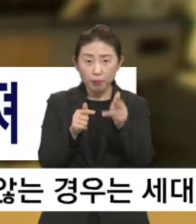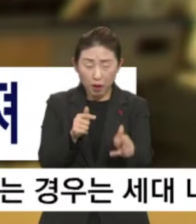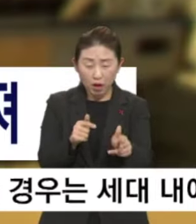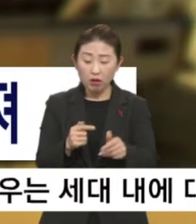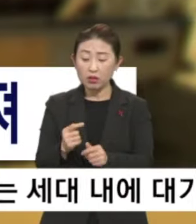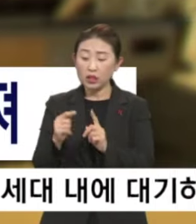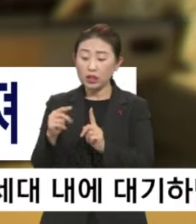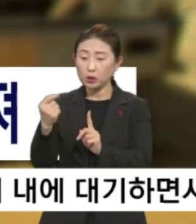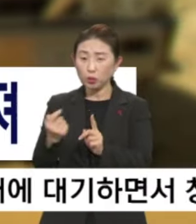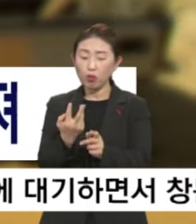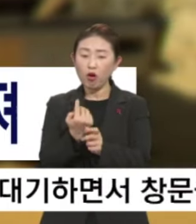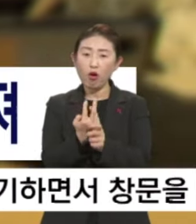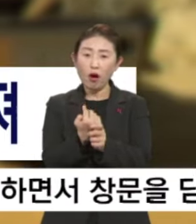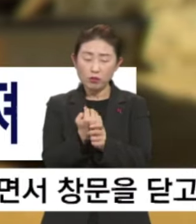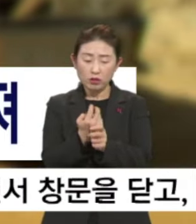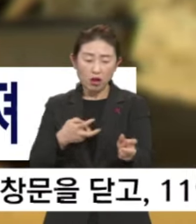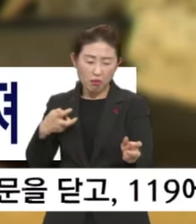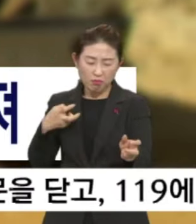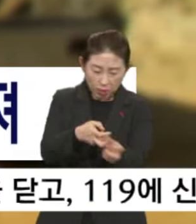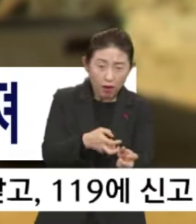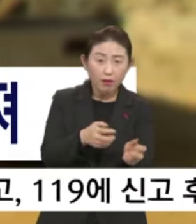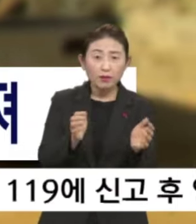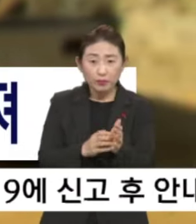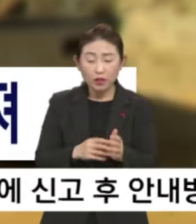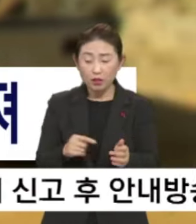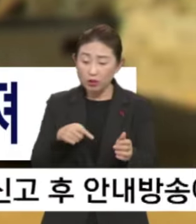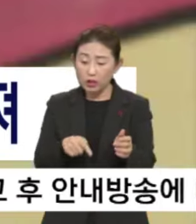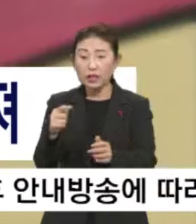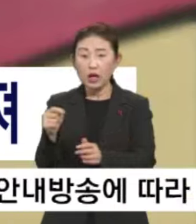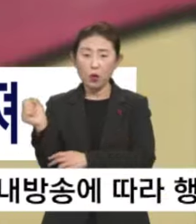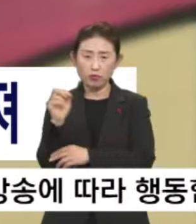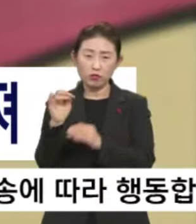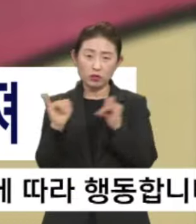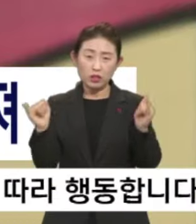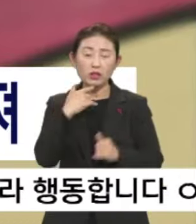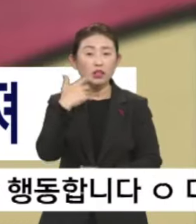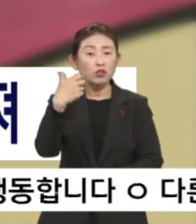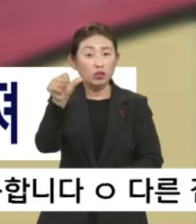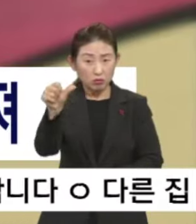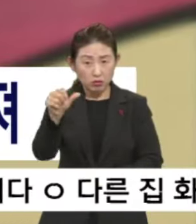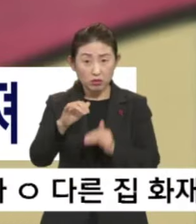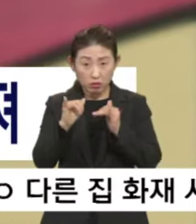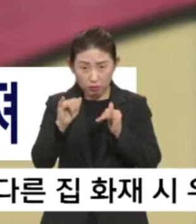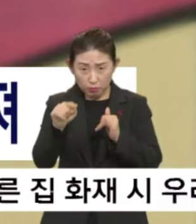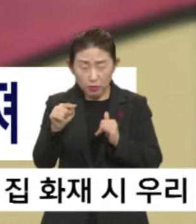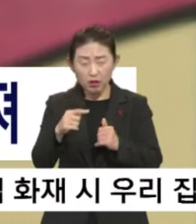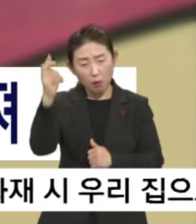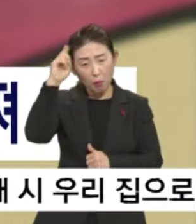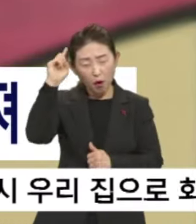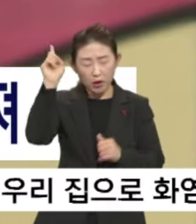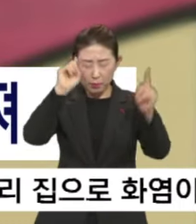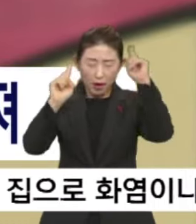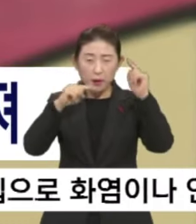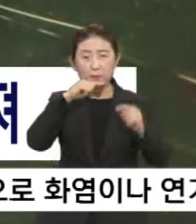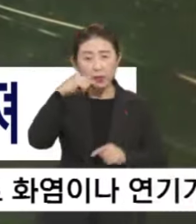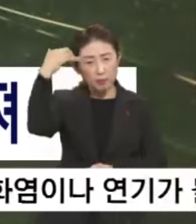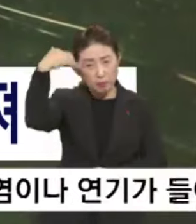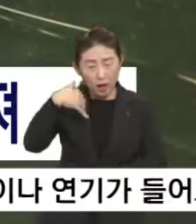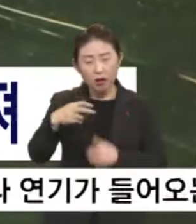들이받는 사고가났습니다이 사고로 1톤 화물차 운전자 예순 5살 씨가 머리를 크게 닫혀 병원에